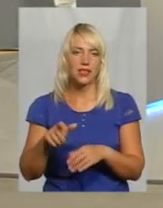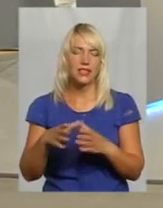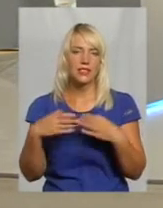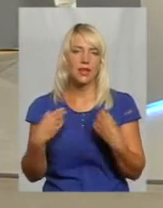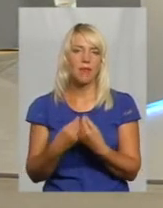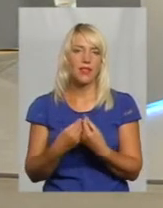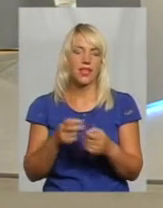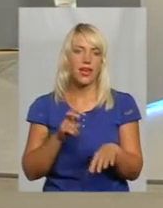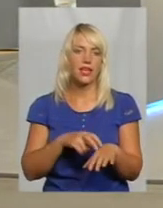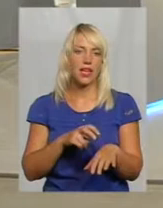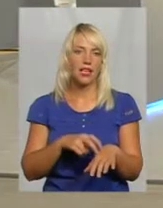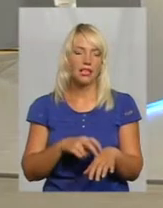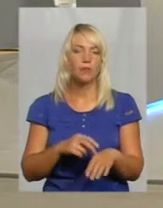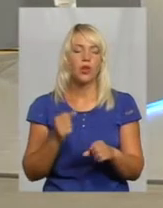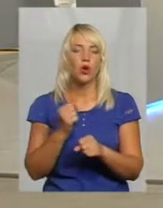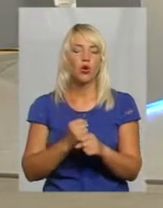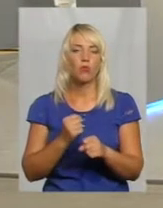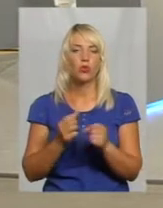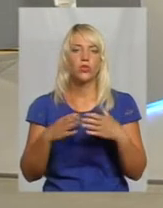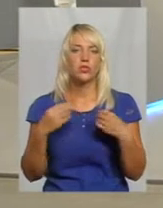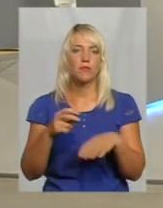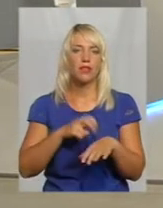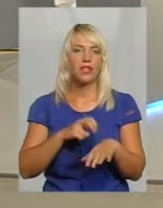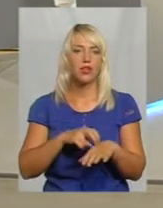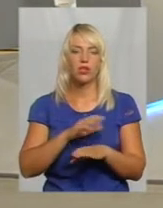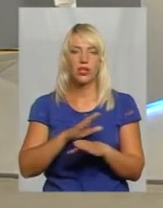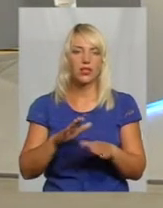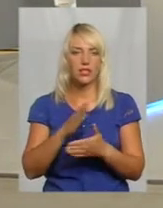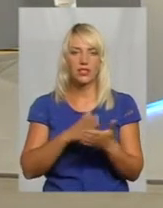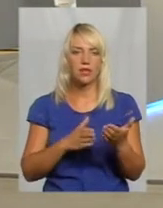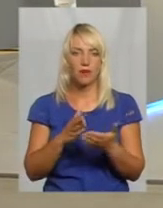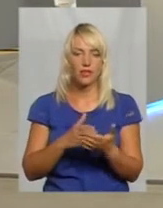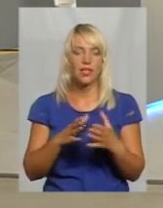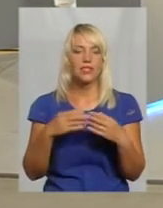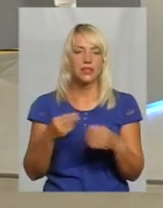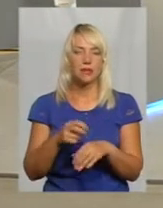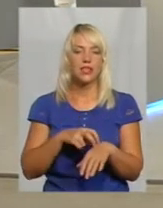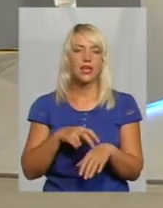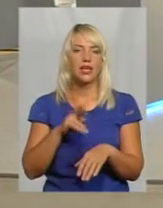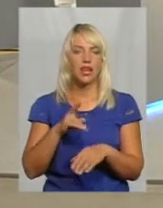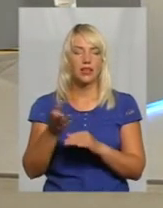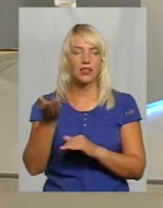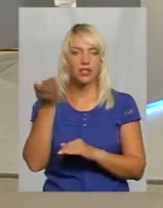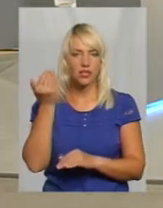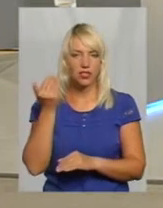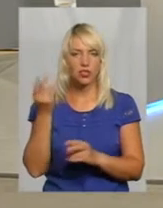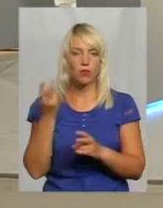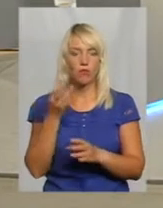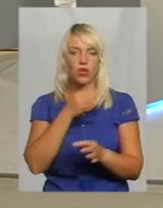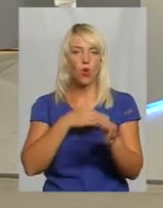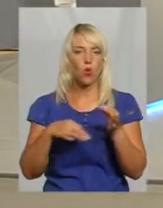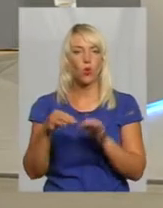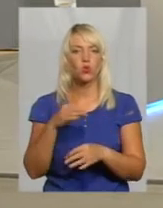Тобто робота сімейного лікаря не знімається. Сімейний лікар, як і раніше, має